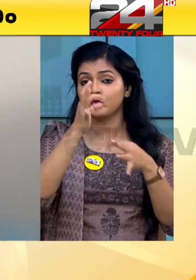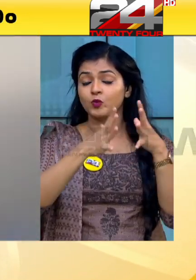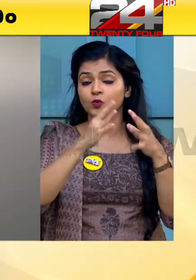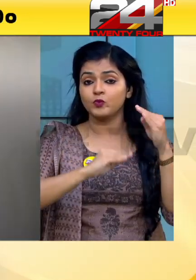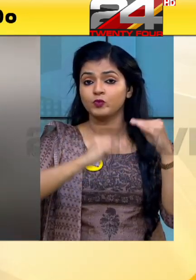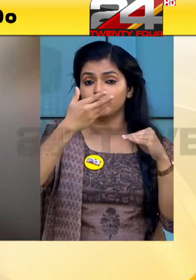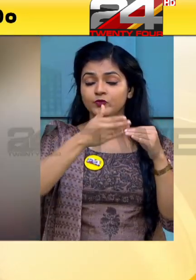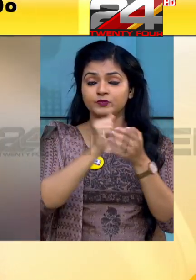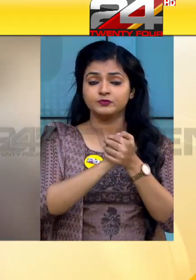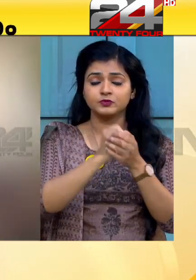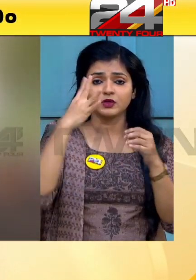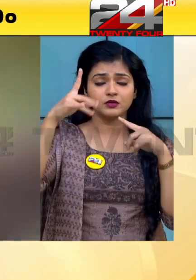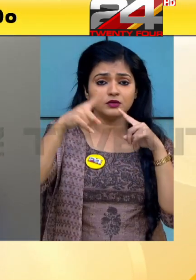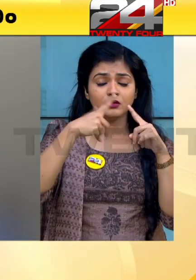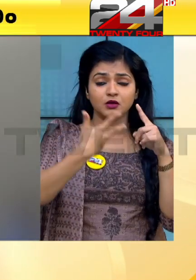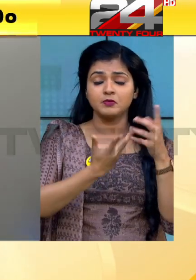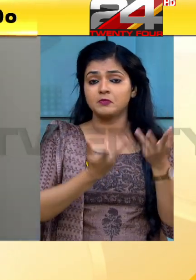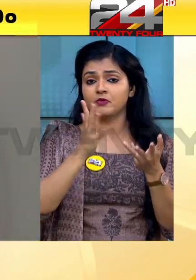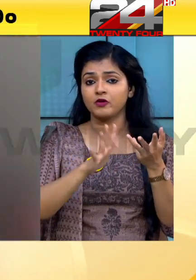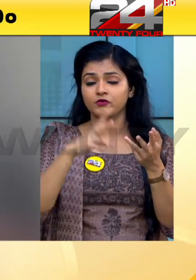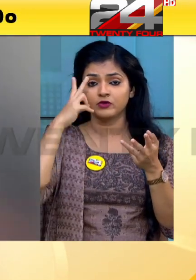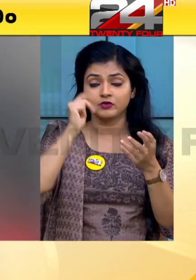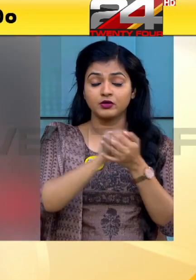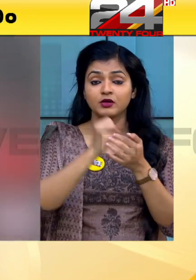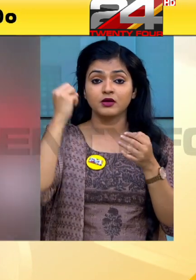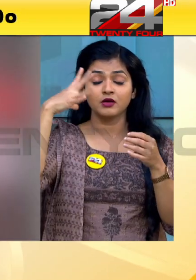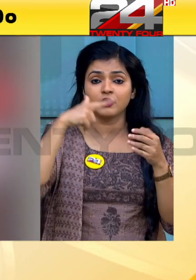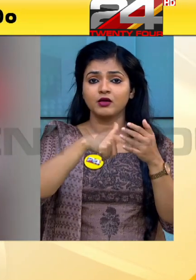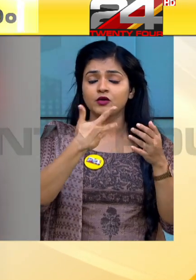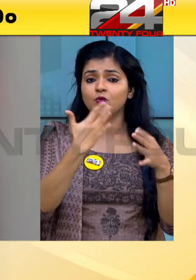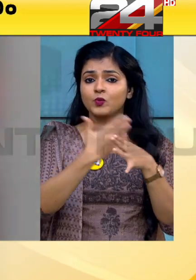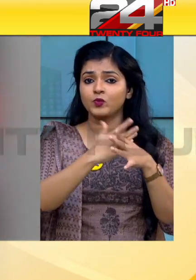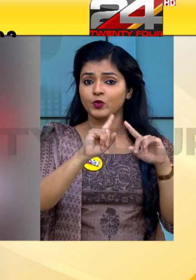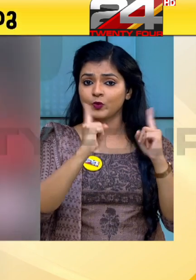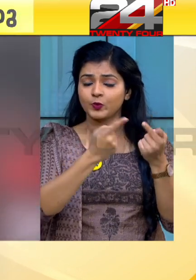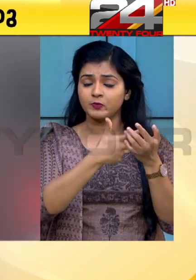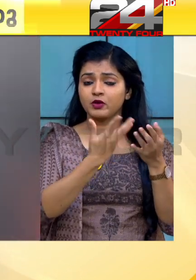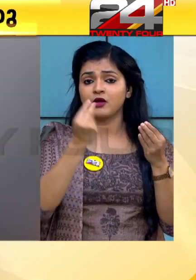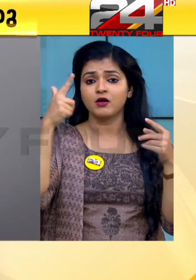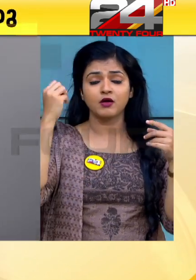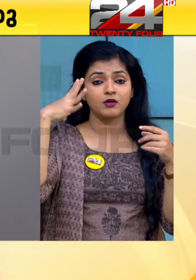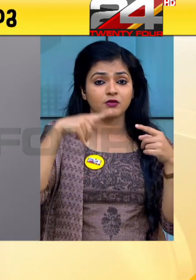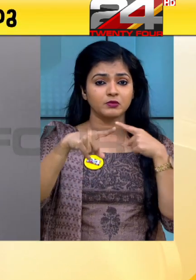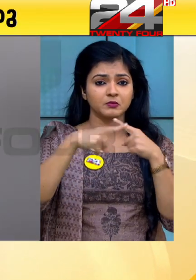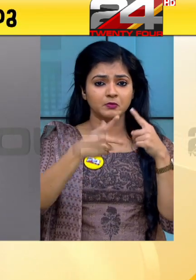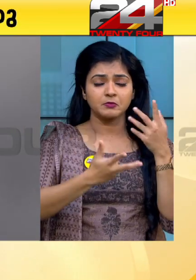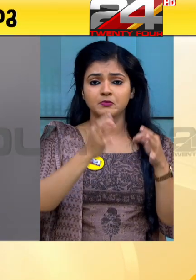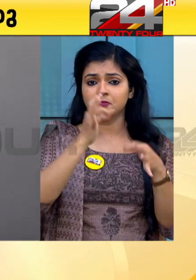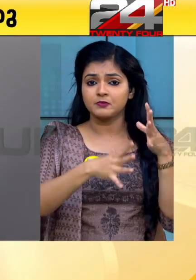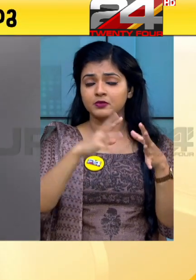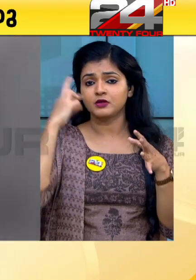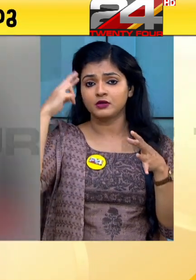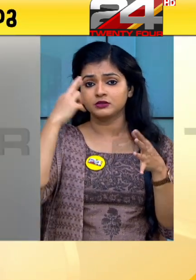മാത്രമല്ല ഷോർട്ട് സർക്യൂട്ട് എന്നുള്ളൊരു പ്രാഥമിക നിഗമനം, പ്രത്യേകിച്ച് ഇലക്ട്രിക്കൽ റൂം പ്രവർത്തിക്കുന്നതിനാൽ ഷോർട്ട് സർക്യൂട്ട് എന്നൊരു പ്രാഥമിക നിഗമനം ഇപ്പോൾ ഫയർഫോഴ്സിനെ